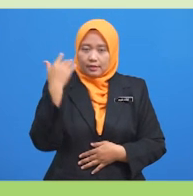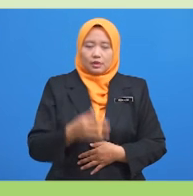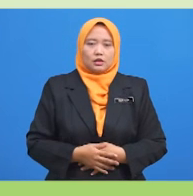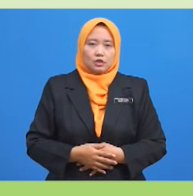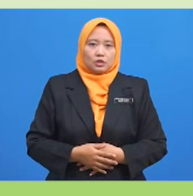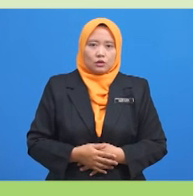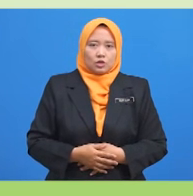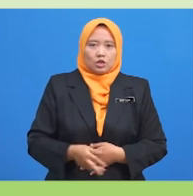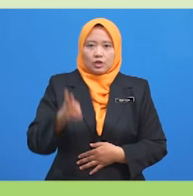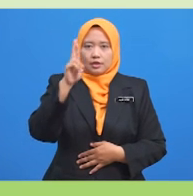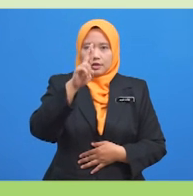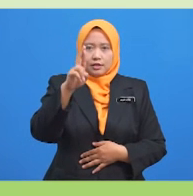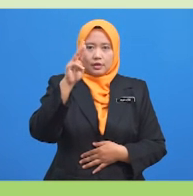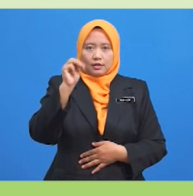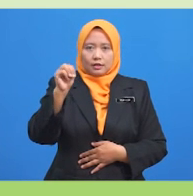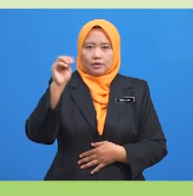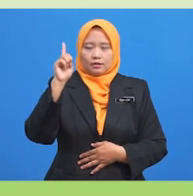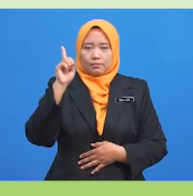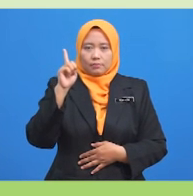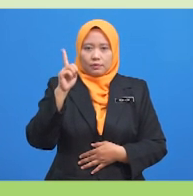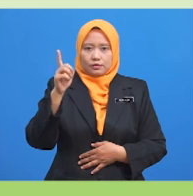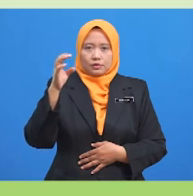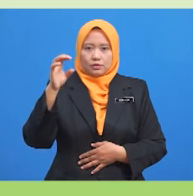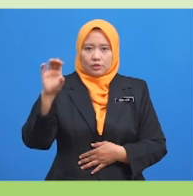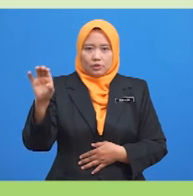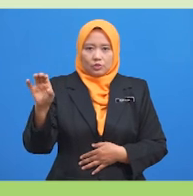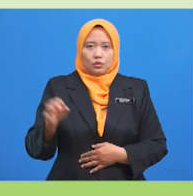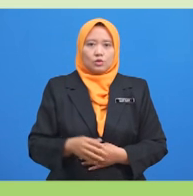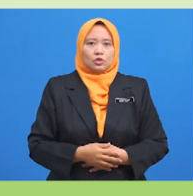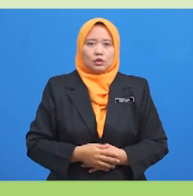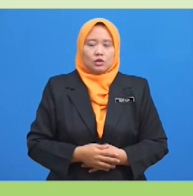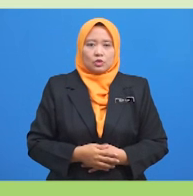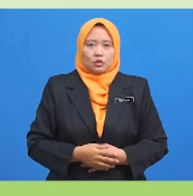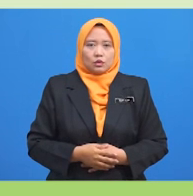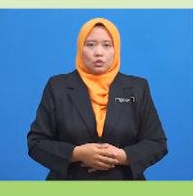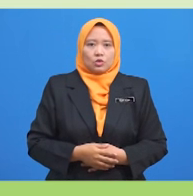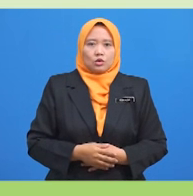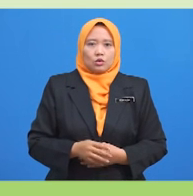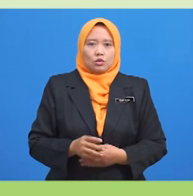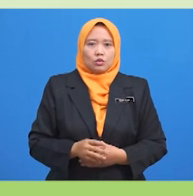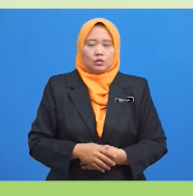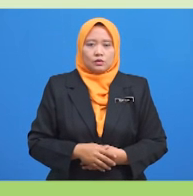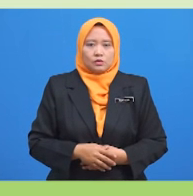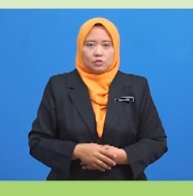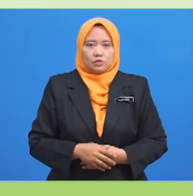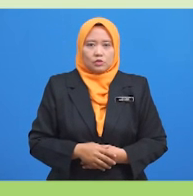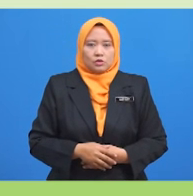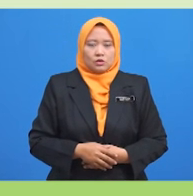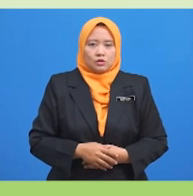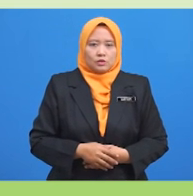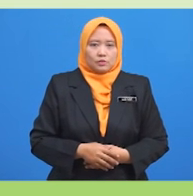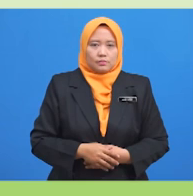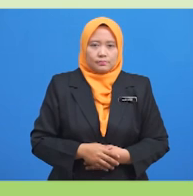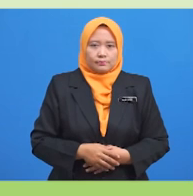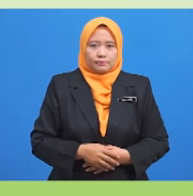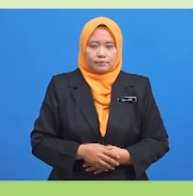ialah RM100 dan kos berubah ialah sifar. Kos tetap sama dengan jumlah kos tolak kos